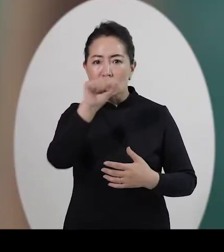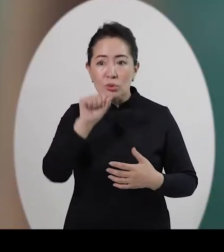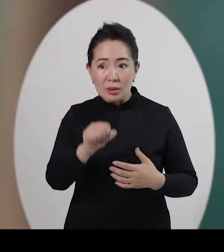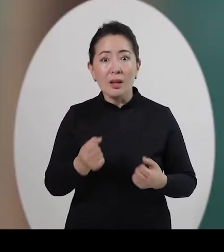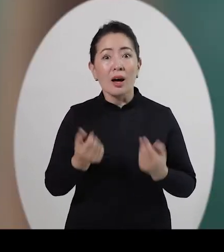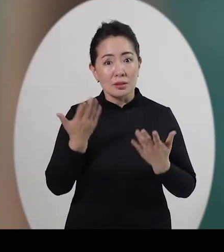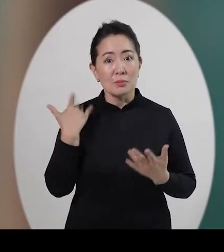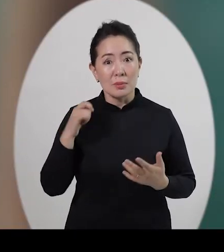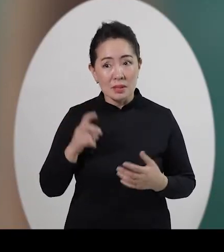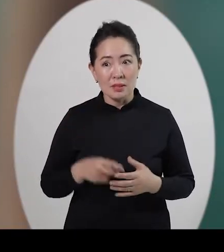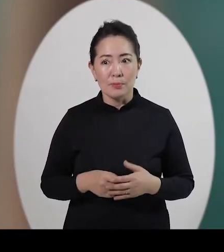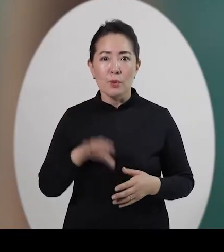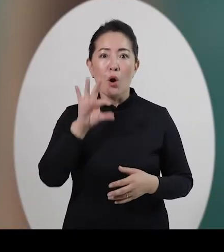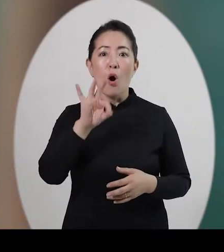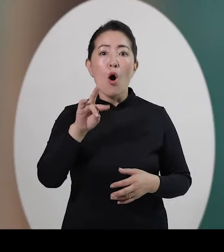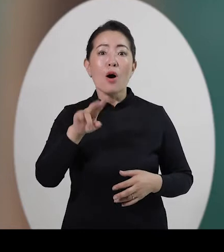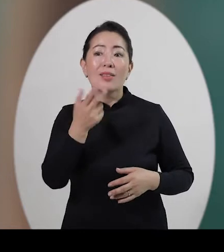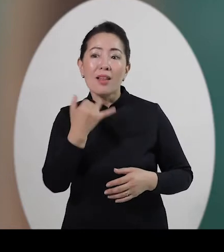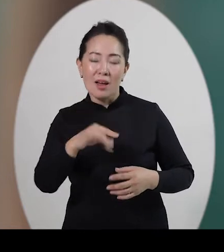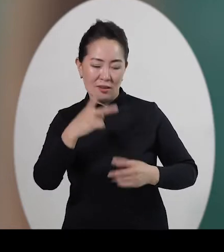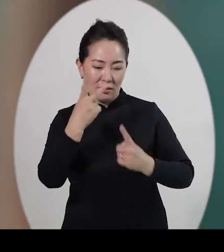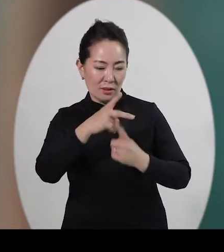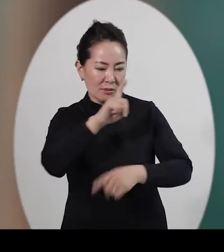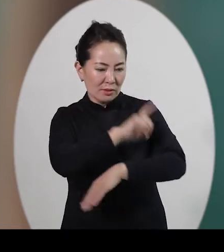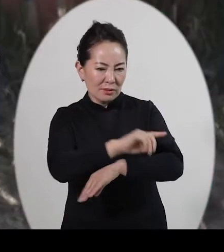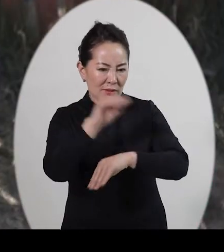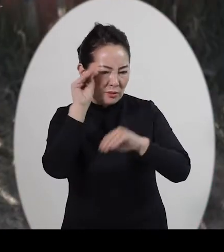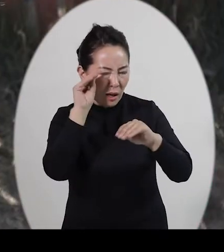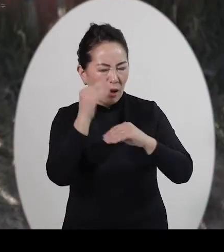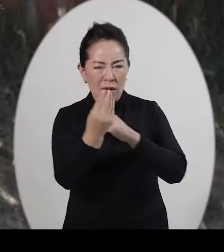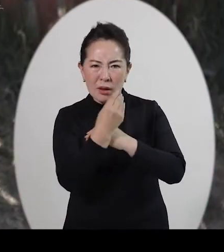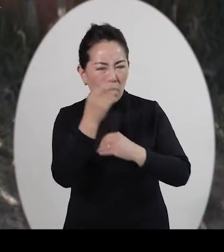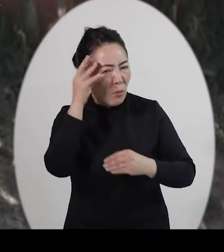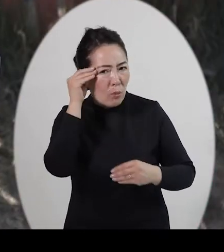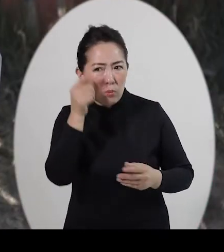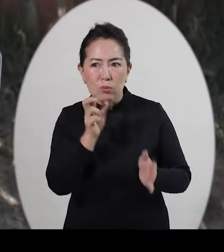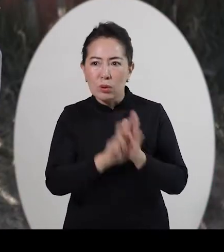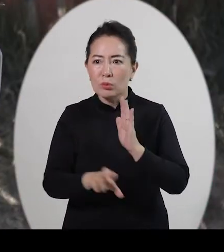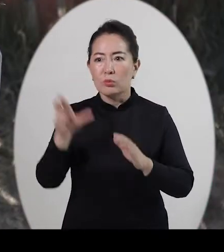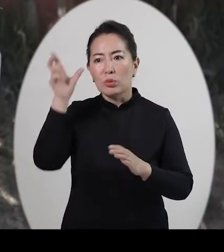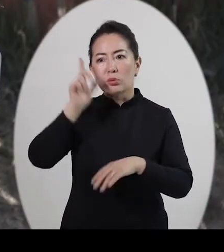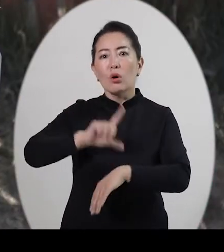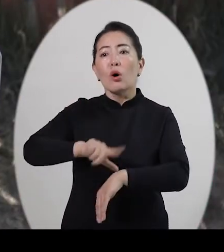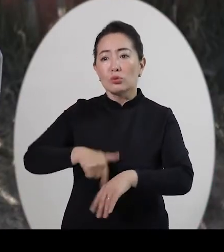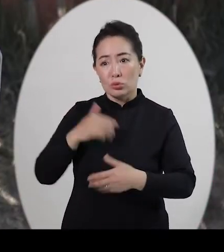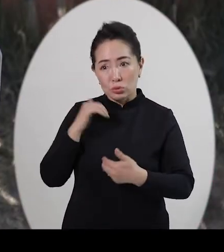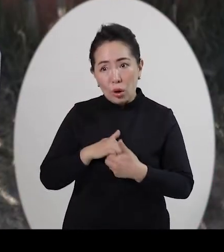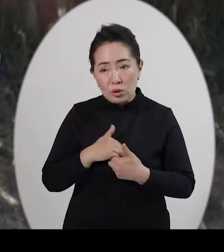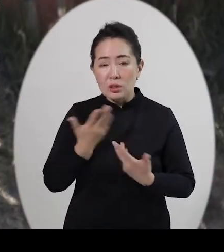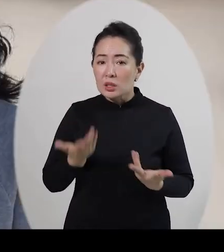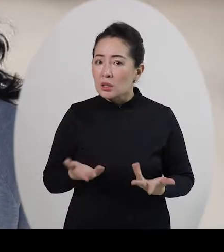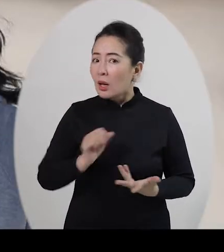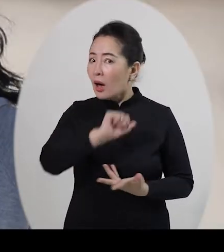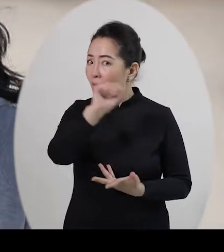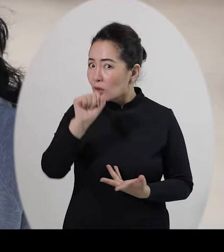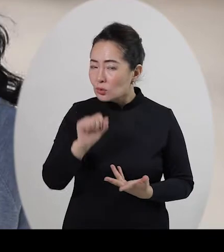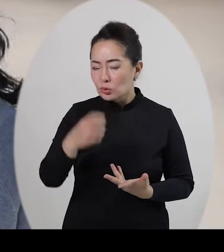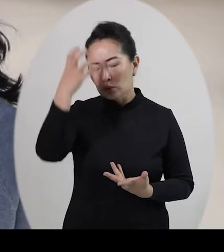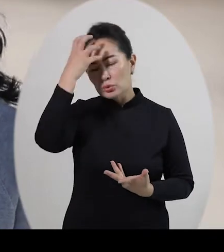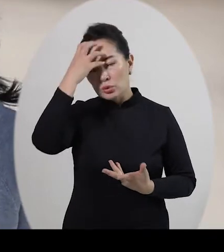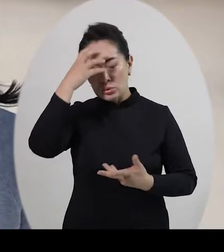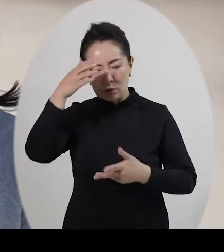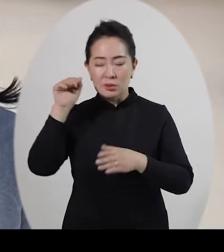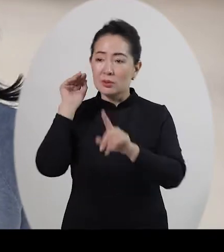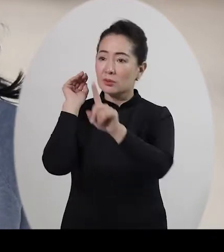хувьд асуудлууд тулгарч гисэн. Онлайнаар хичээлээ хийх боломжгүй болсон учраас боловсролын хоцрогдолд орсон гих мэтчлэн асуудлууд байсан. Энэ асуудал